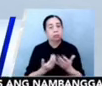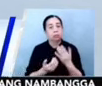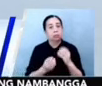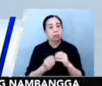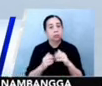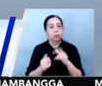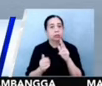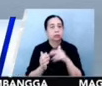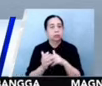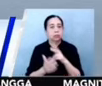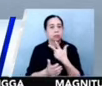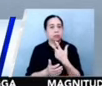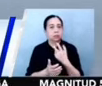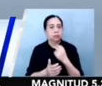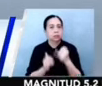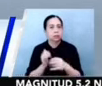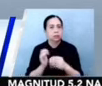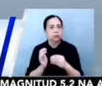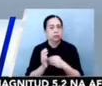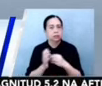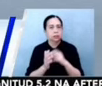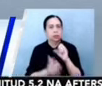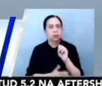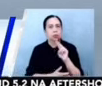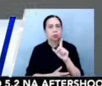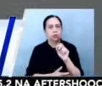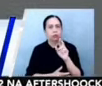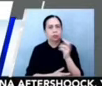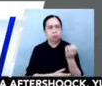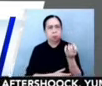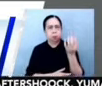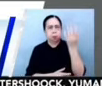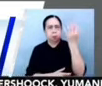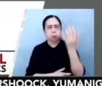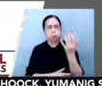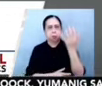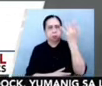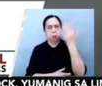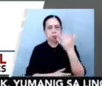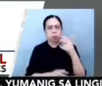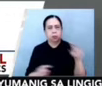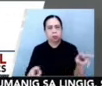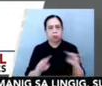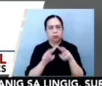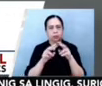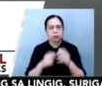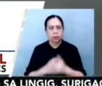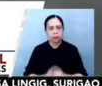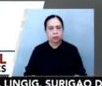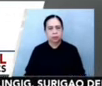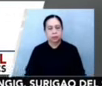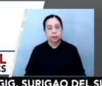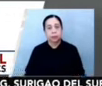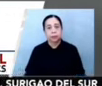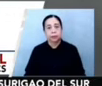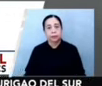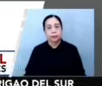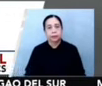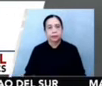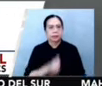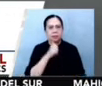300 ang huling naitalang sulfur dioxide emission sa vulkan Tal ka masyadong ano hindi ak gumagalaw